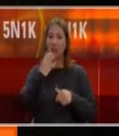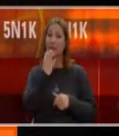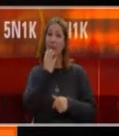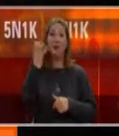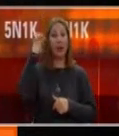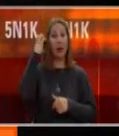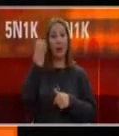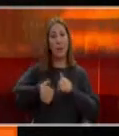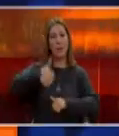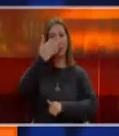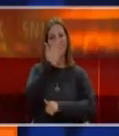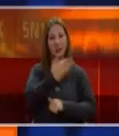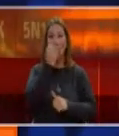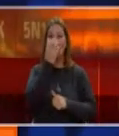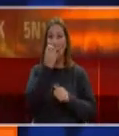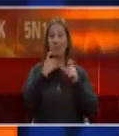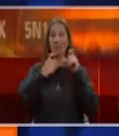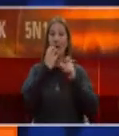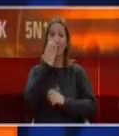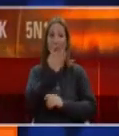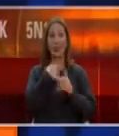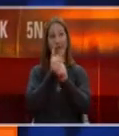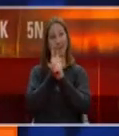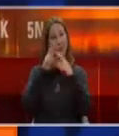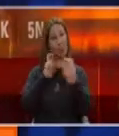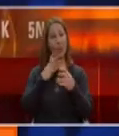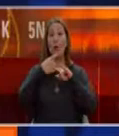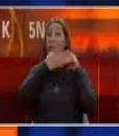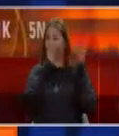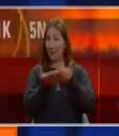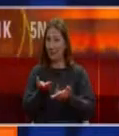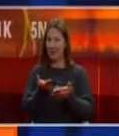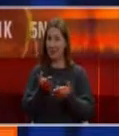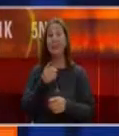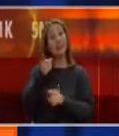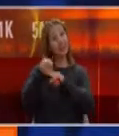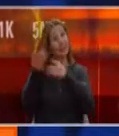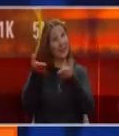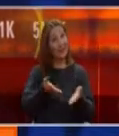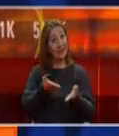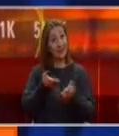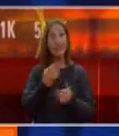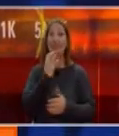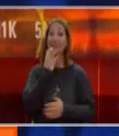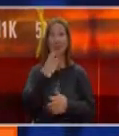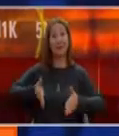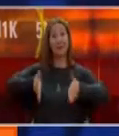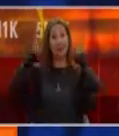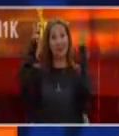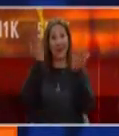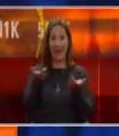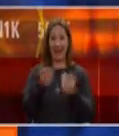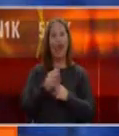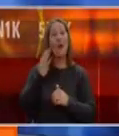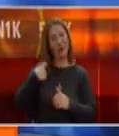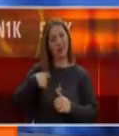Vakfı Mütevelli Heyeti Başkanı Sayın Güler Sabancı ile karşı karşıyayız. Hoş geldiniz Güler Hanım. Siz de hoş geldiniz. Sabancı Center'dayız. Yani ben